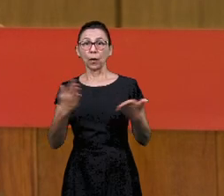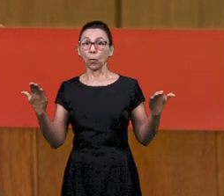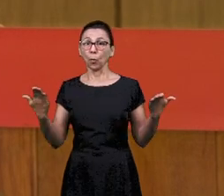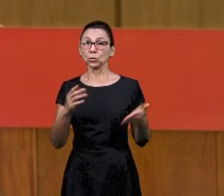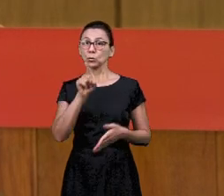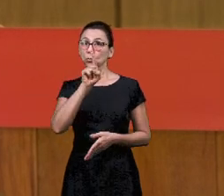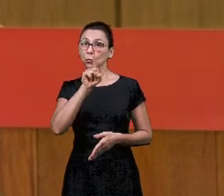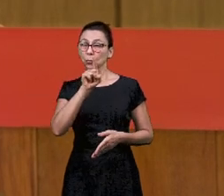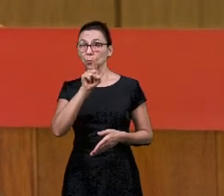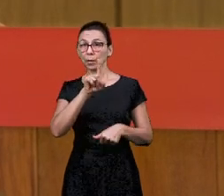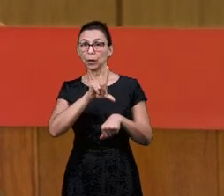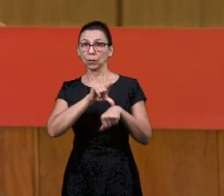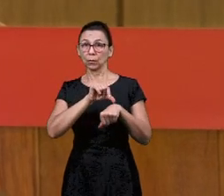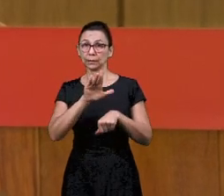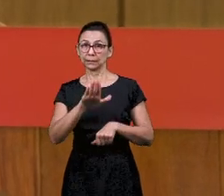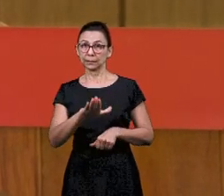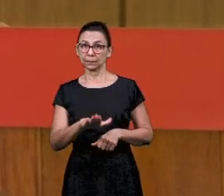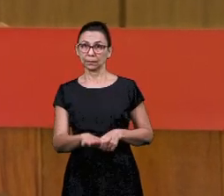nous serons